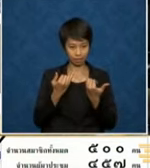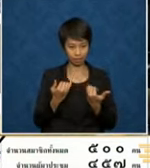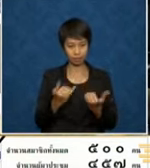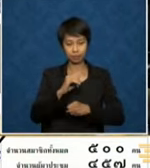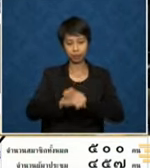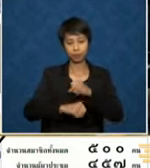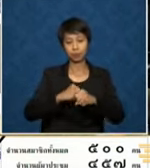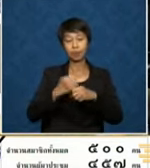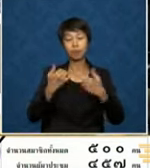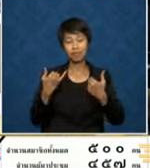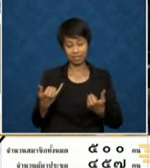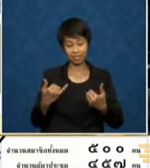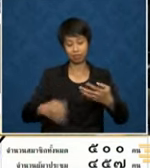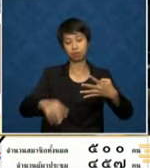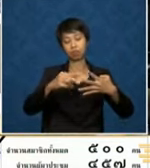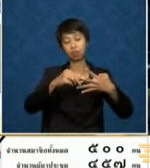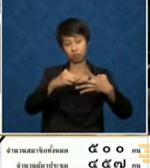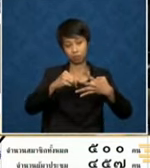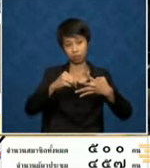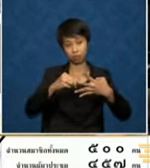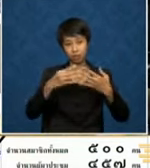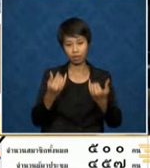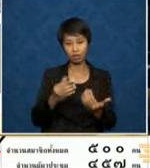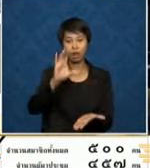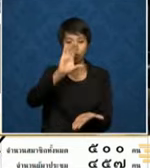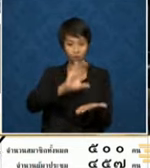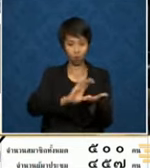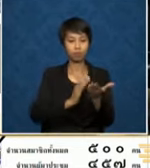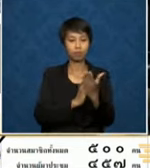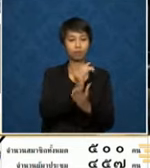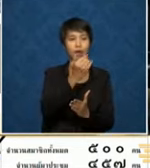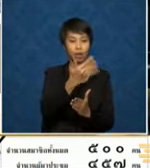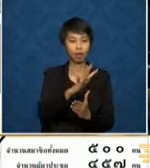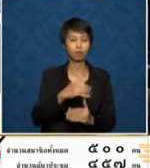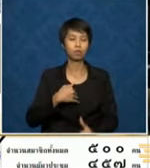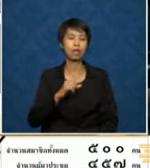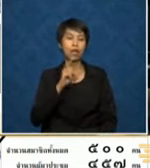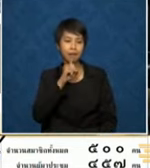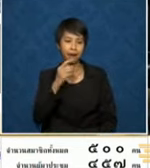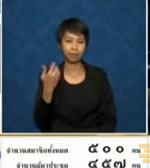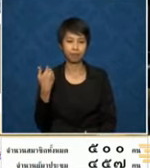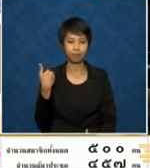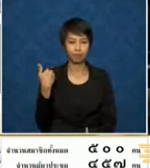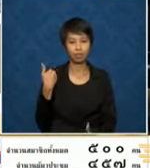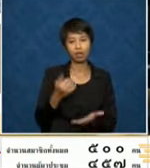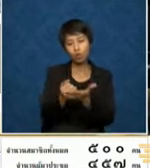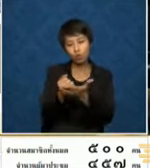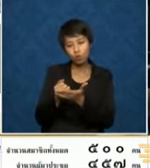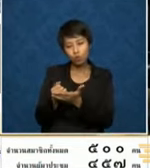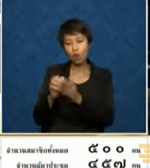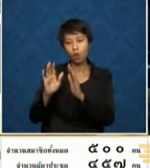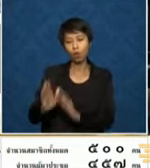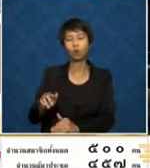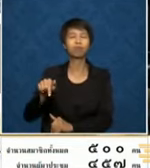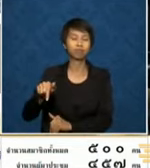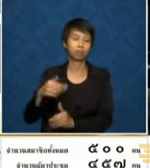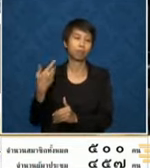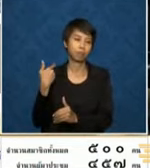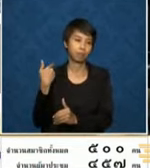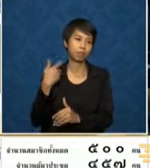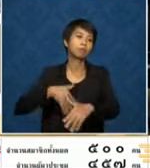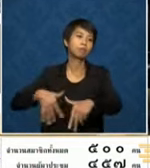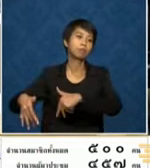ของปีนี้ค่ะในเมื่องบประมาณก็ออกมาแล้วเราจะได้เห็นมาตรการอะไรที่จะช่วยมาพยุงกำลังซื้อในระยะสั้นของ